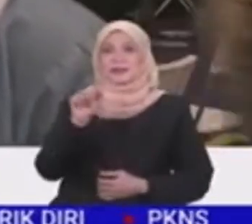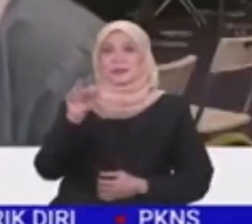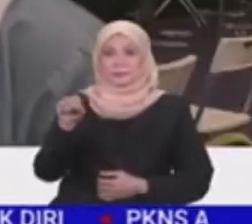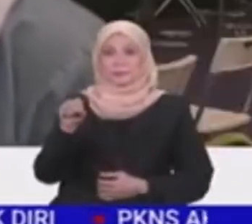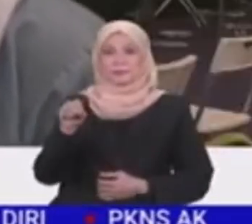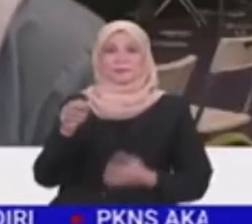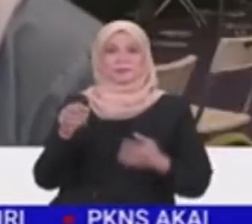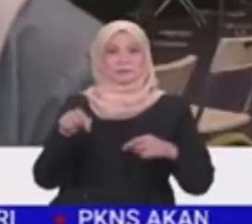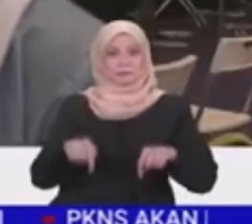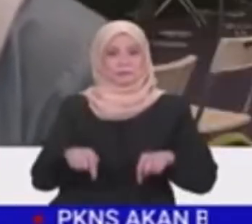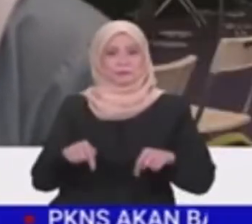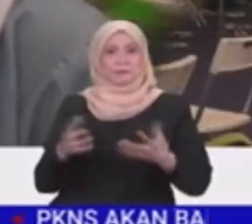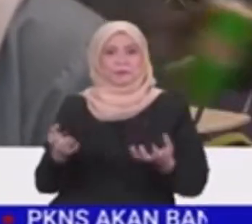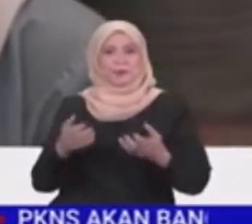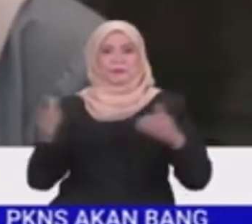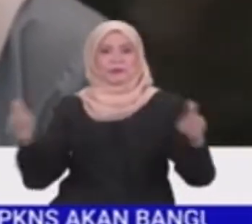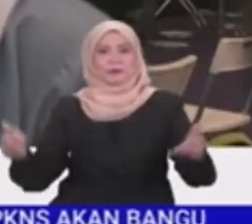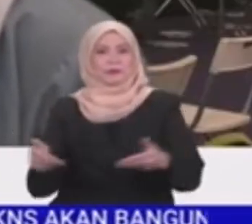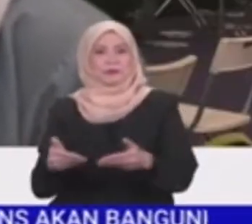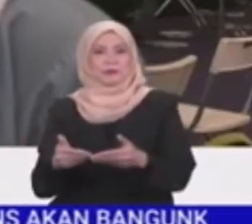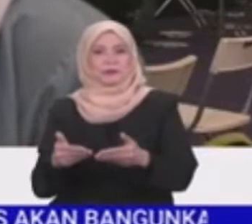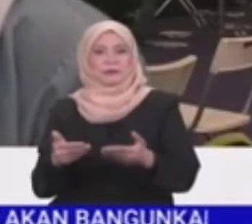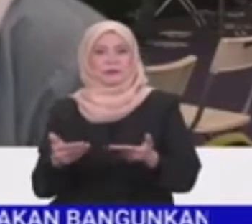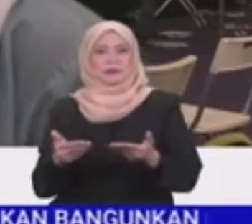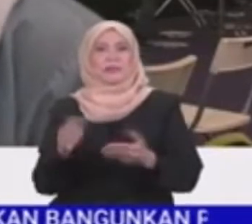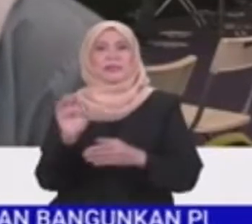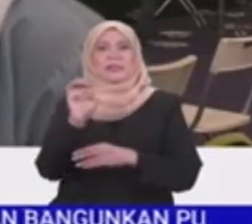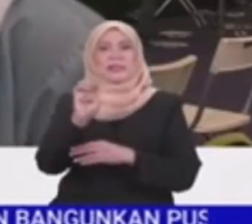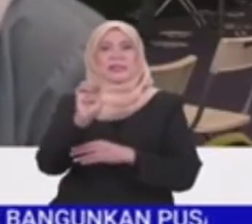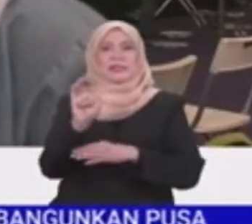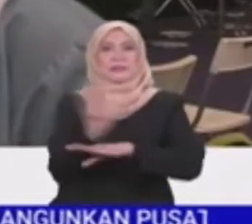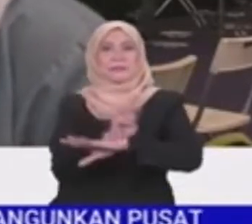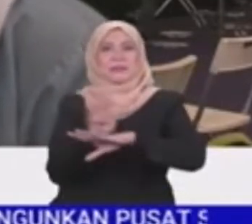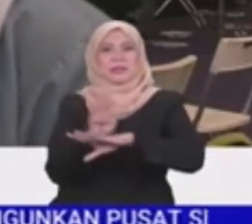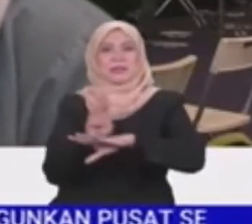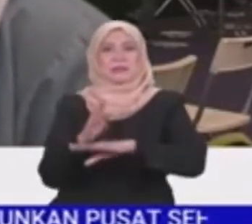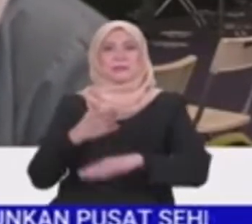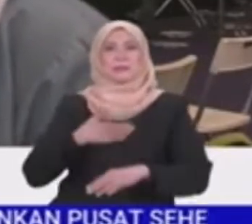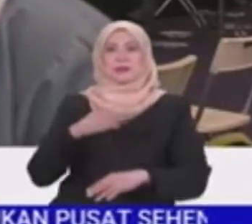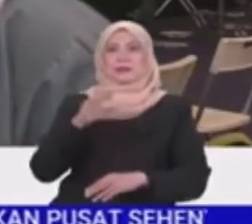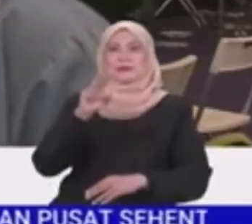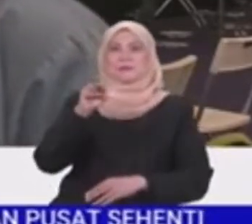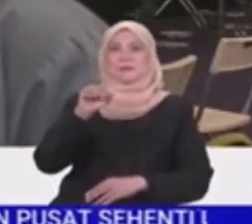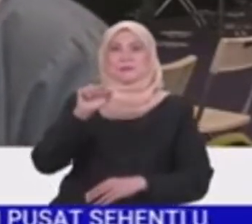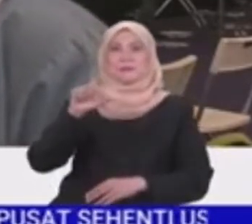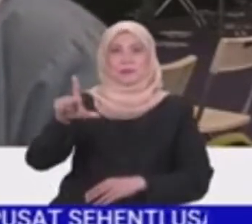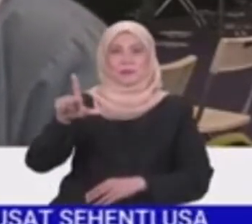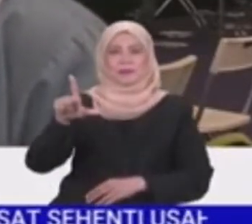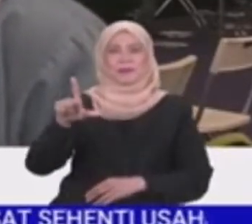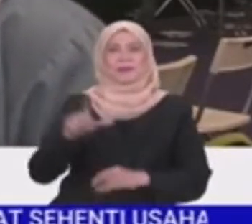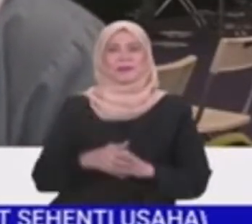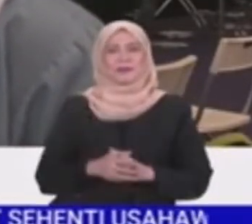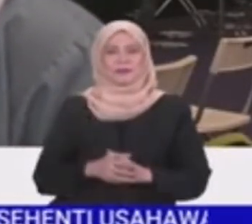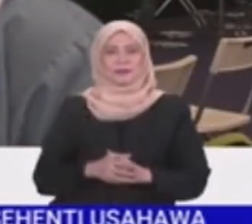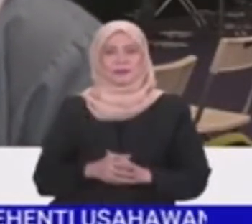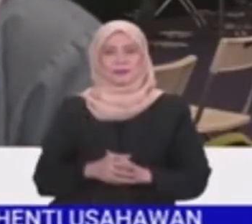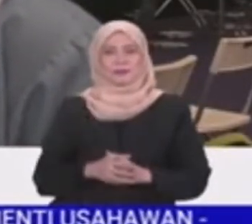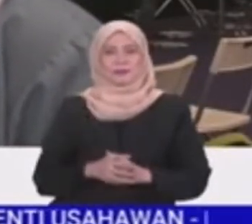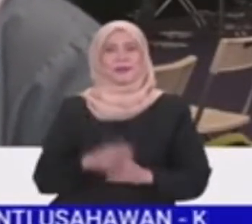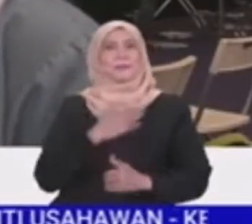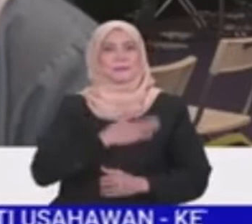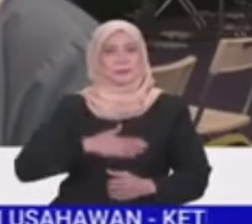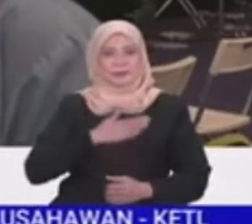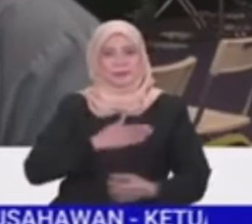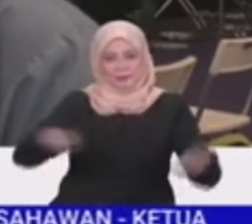KUSKOP ingin memperkenalkan platform e-dagang kami, MyMall. Jadi untuk semua,